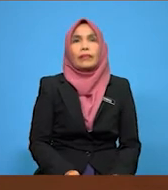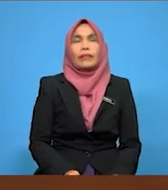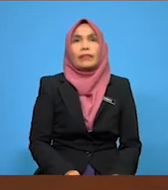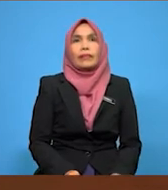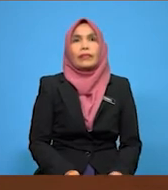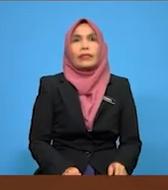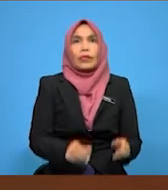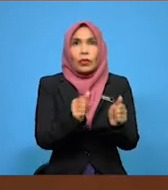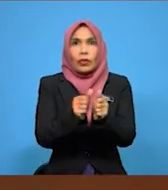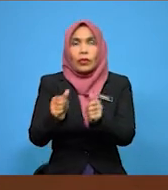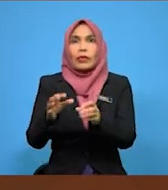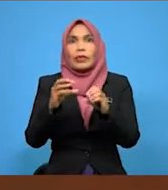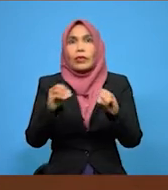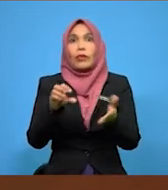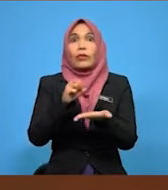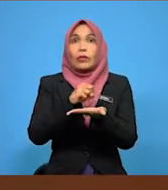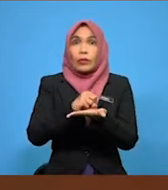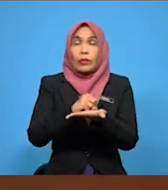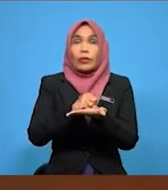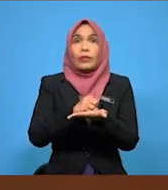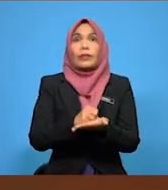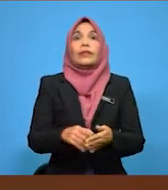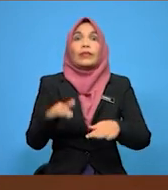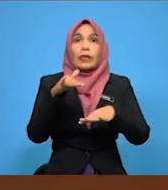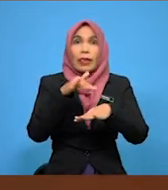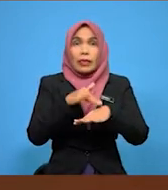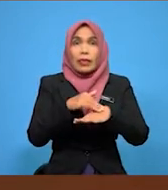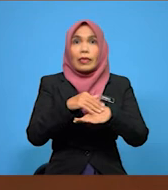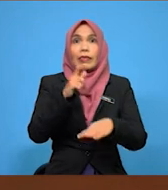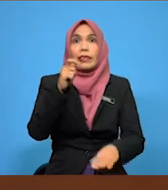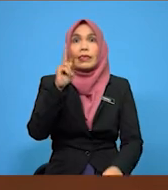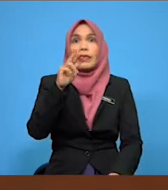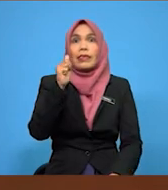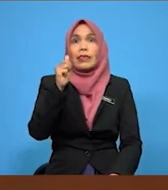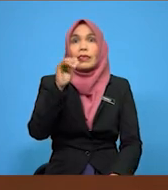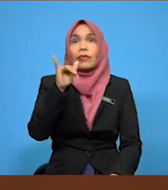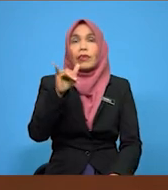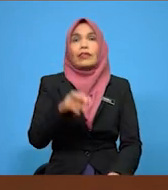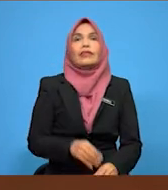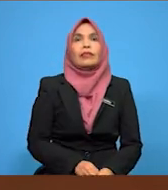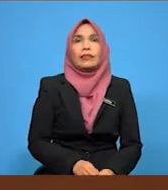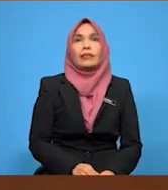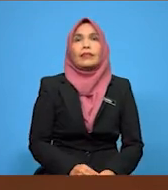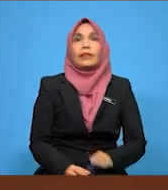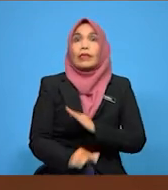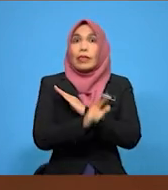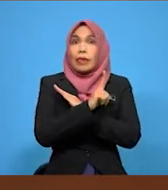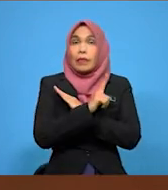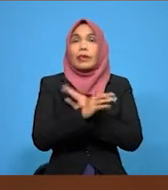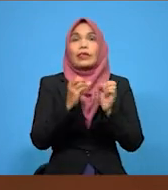kaedah menyusun telur sajian mengikut grade di atas tray telur, melabel telur yang telah